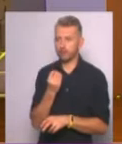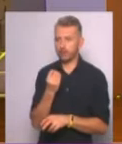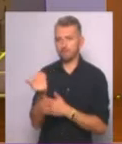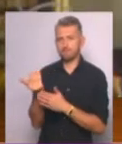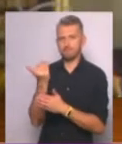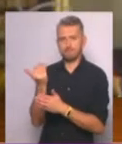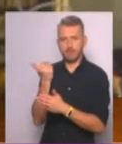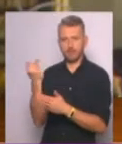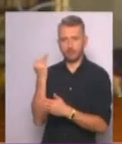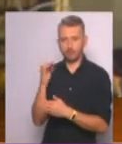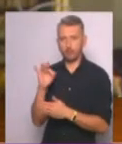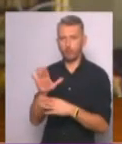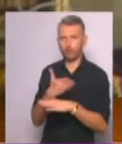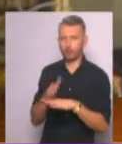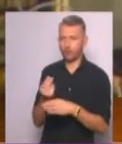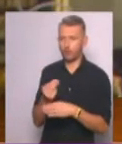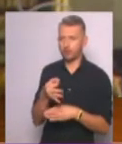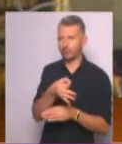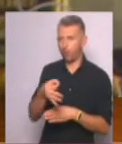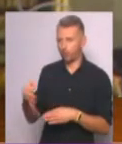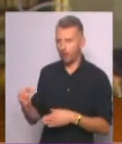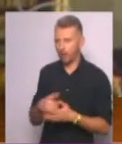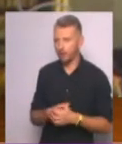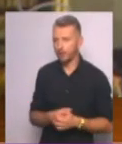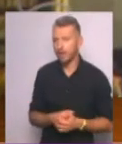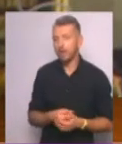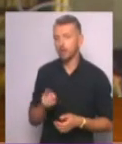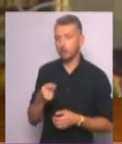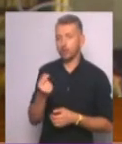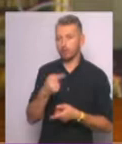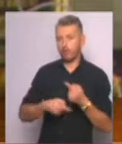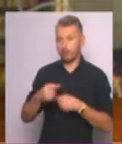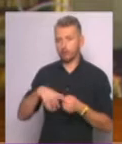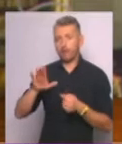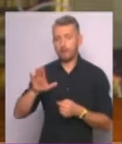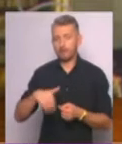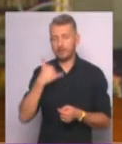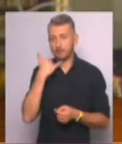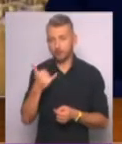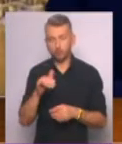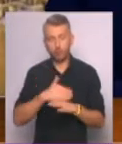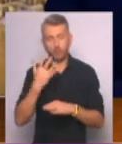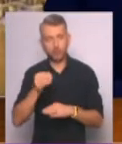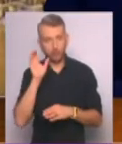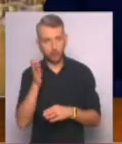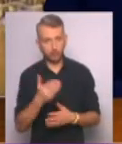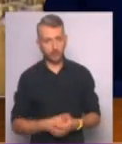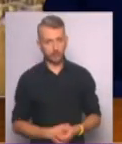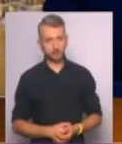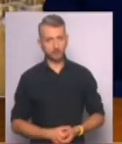з приводу розподілу коштів по округах, так би мовити. Тому ми повернемося до неї після дзвінку. Добрий день, ви в ефірі.